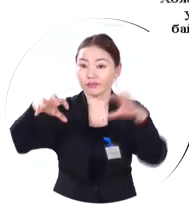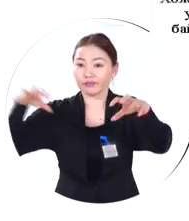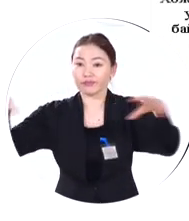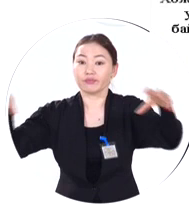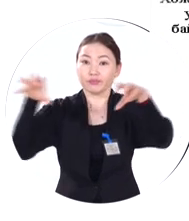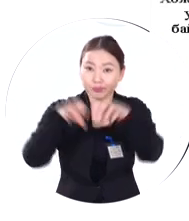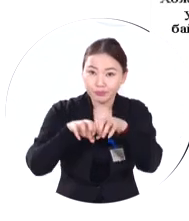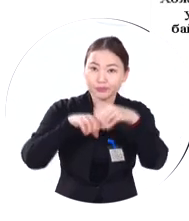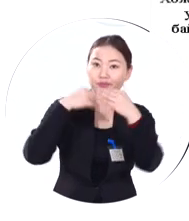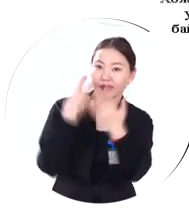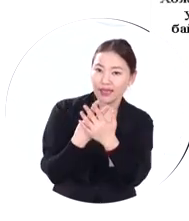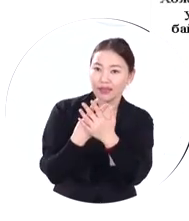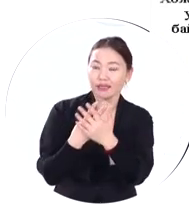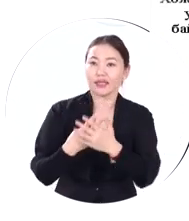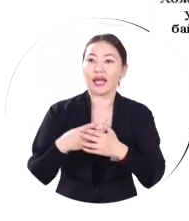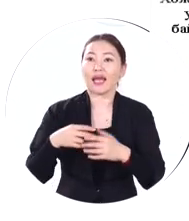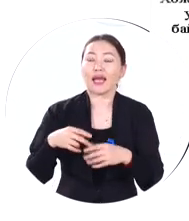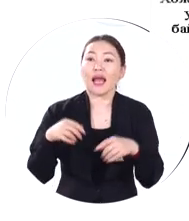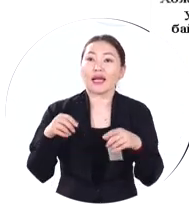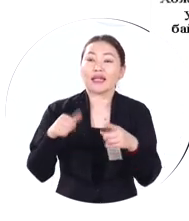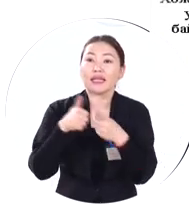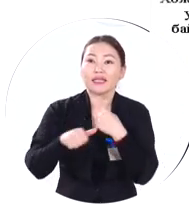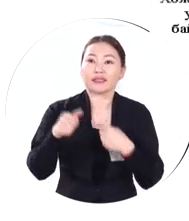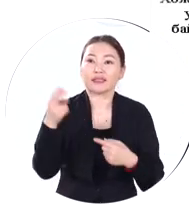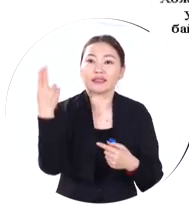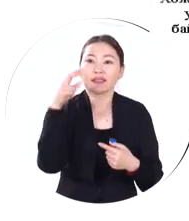угсаатныг тодруулан хэрэглэсэн түгээмэл нэр юм.